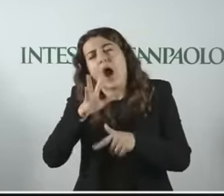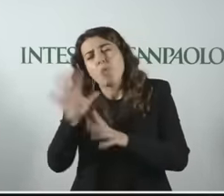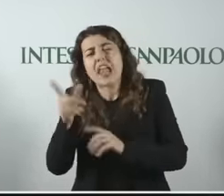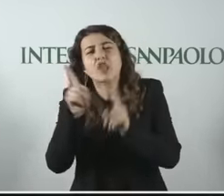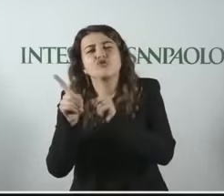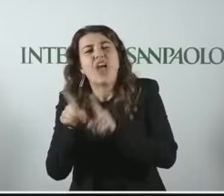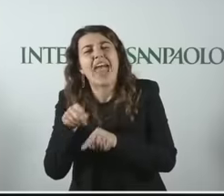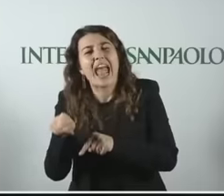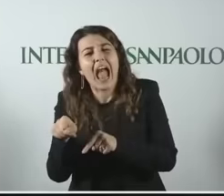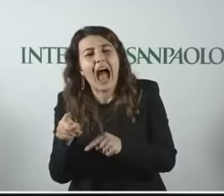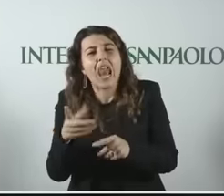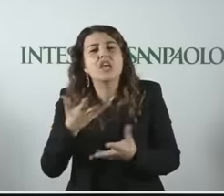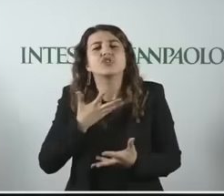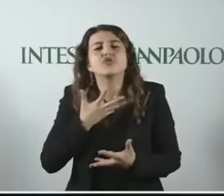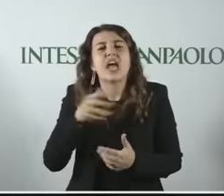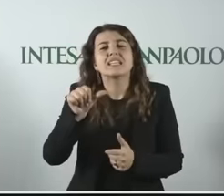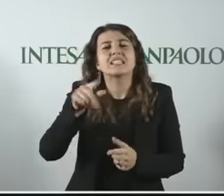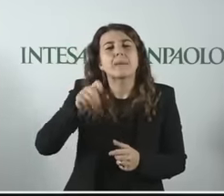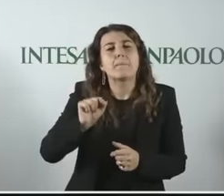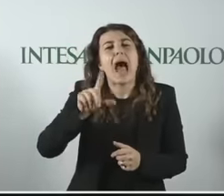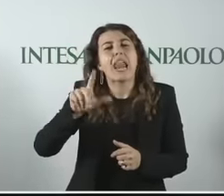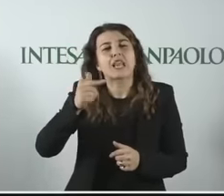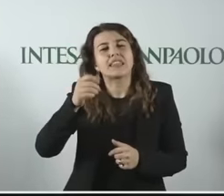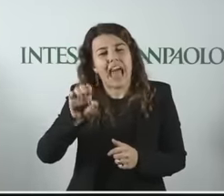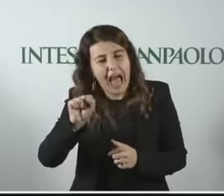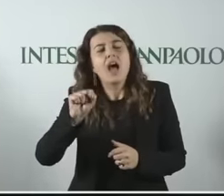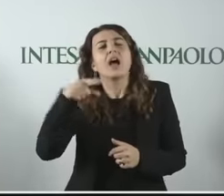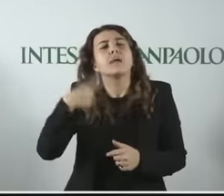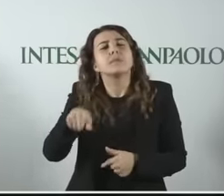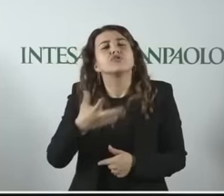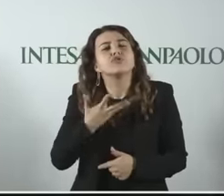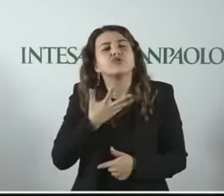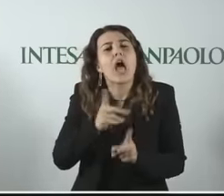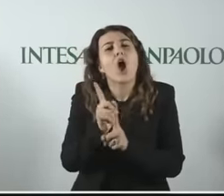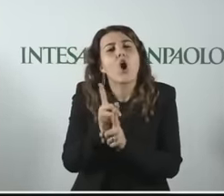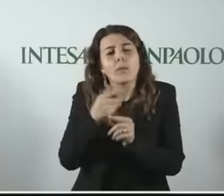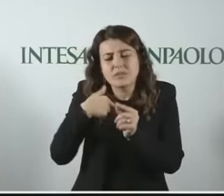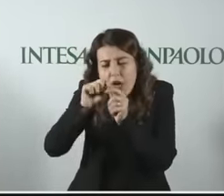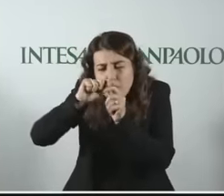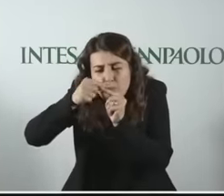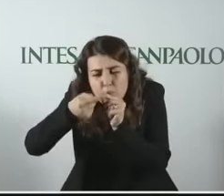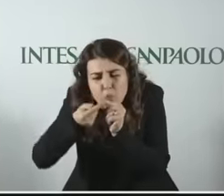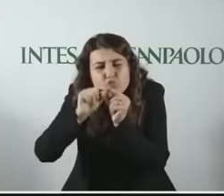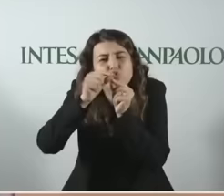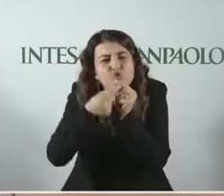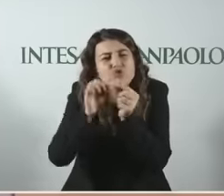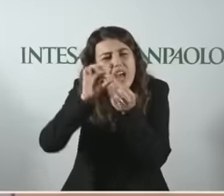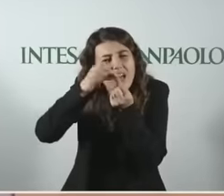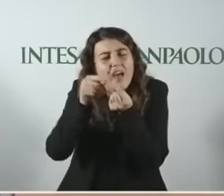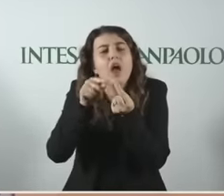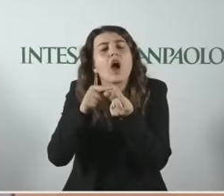hanno dei vantaggi concreti si conservano meglio per esempio hanno una specie di buccia intorno al grano i